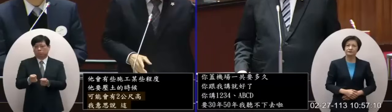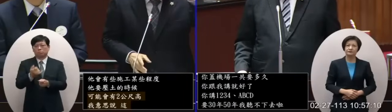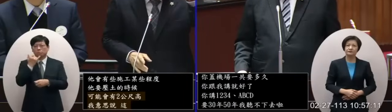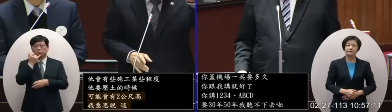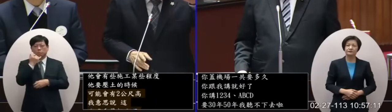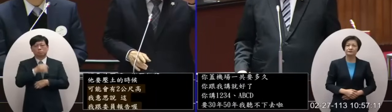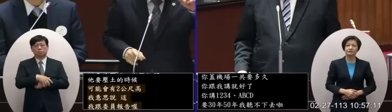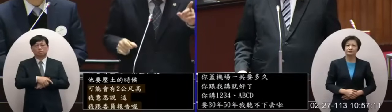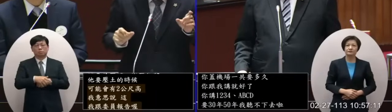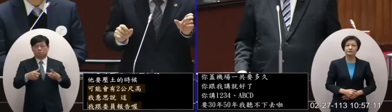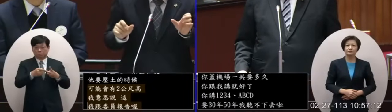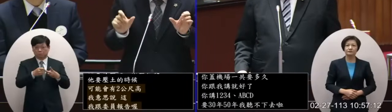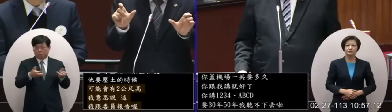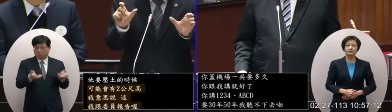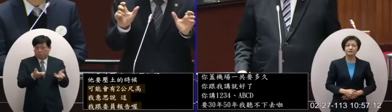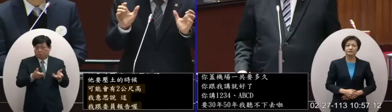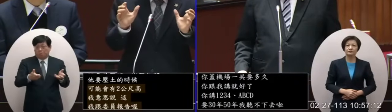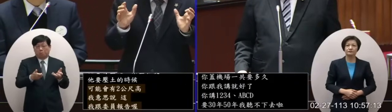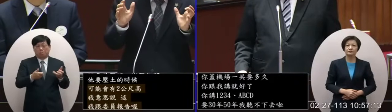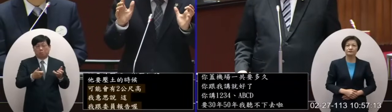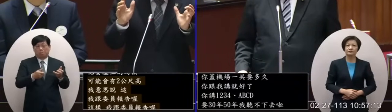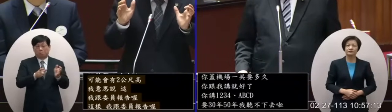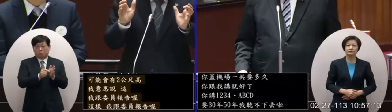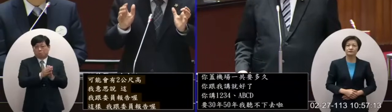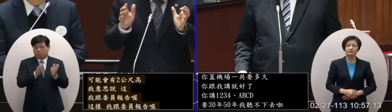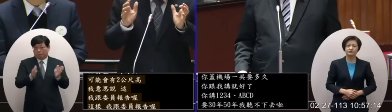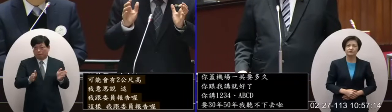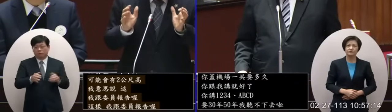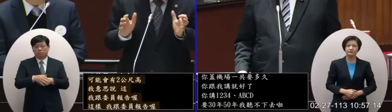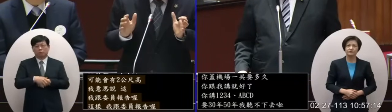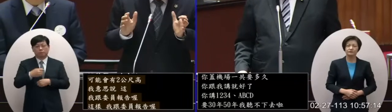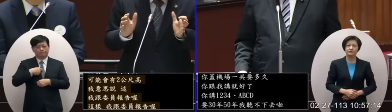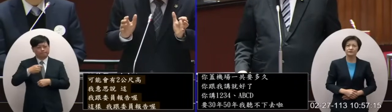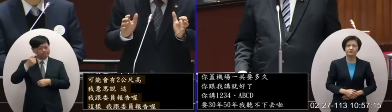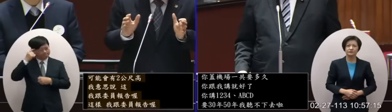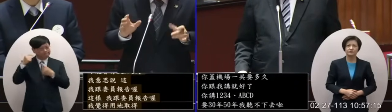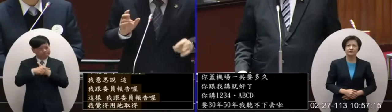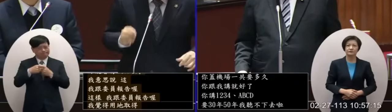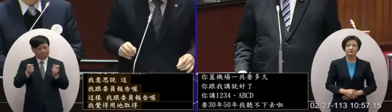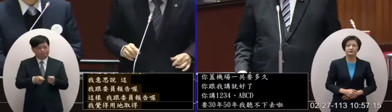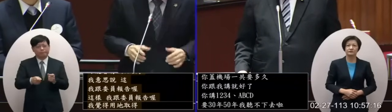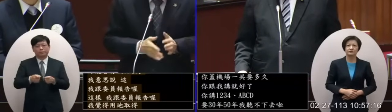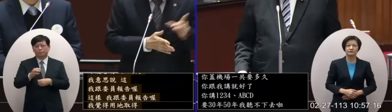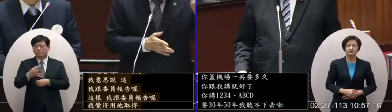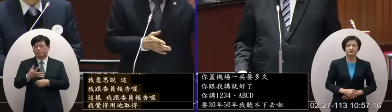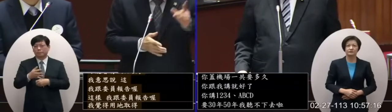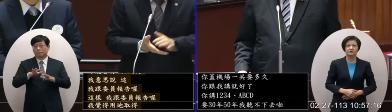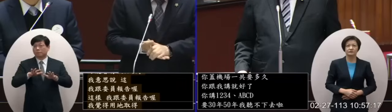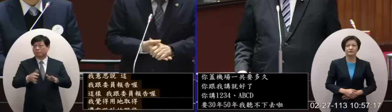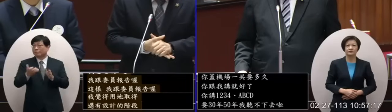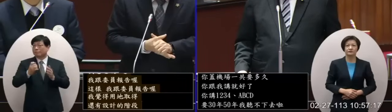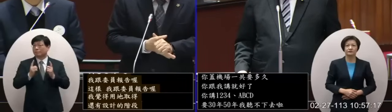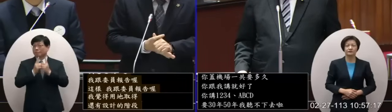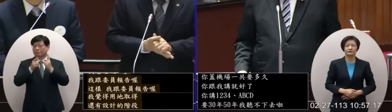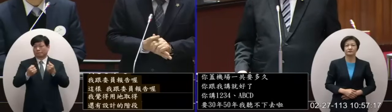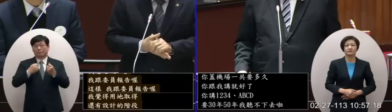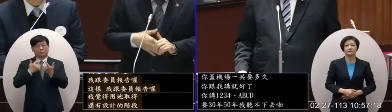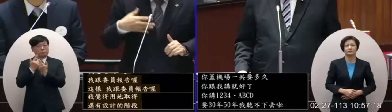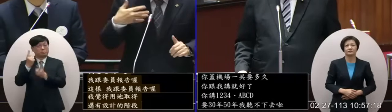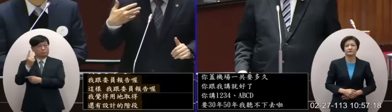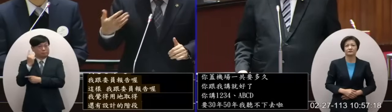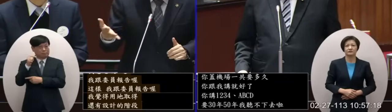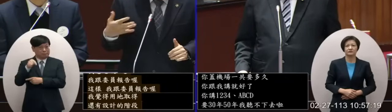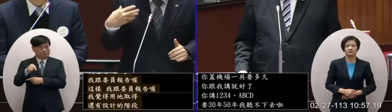了哈。那工期的部分哈，就是说我们想办法来缩短，就是说因为现在刚才看到在北竿